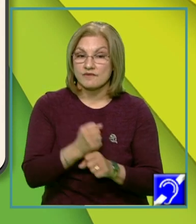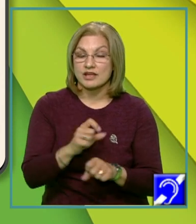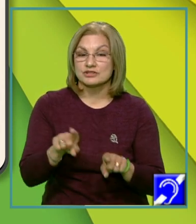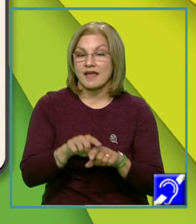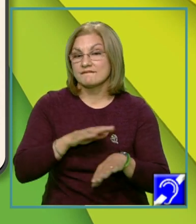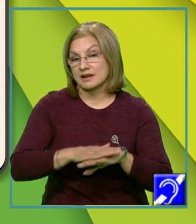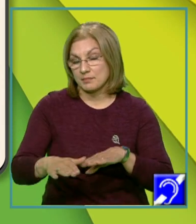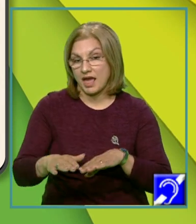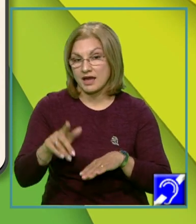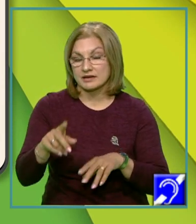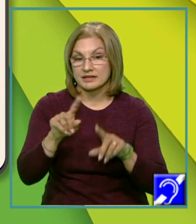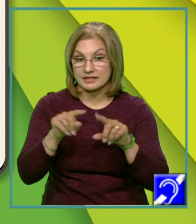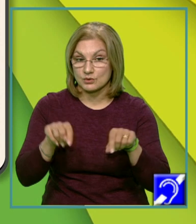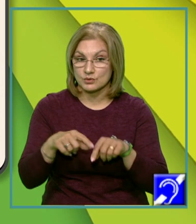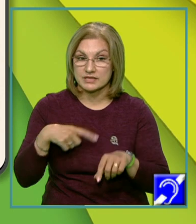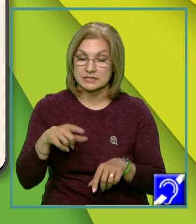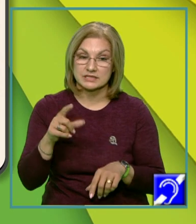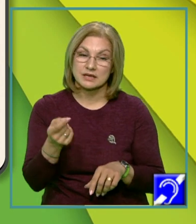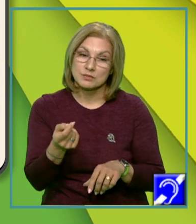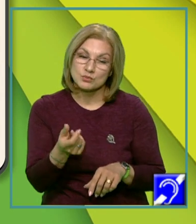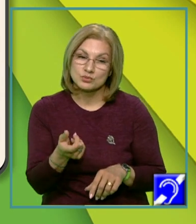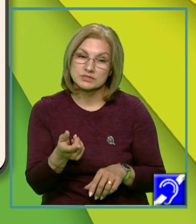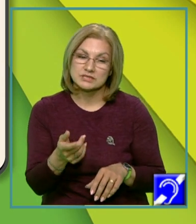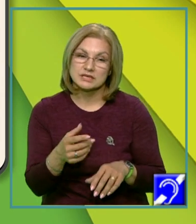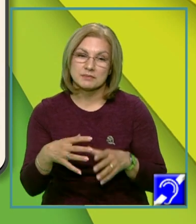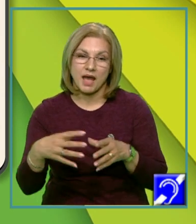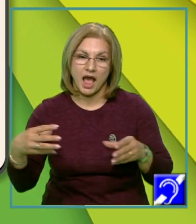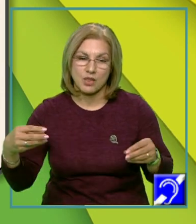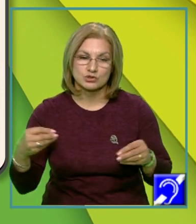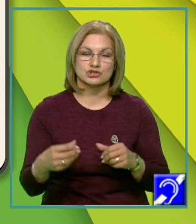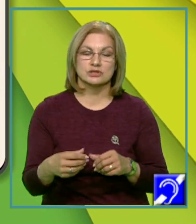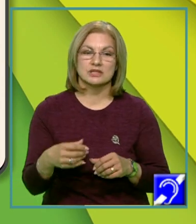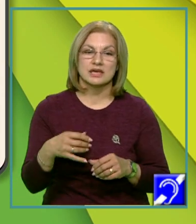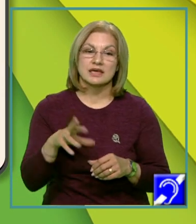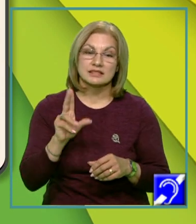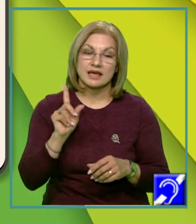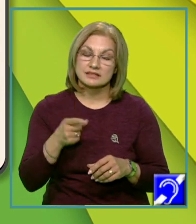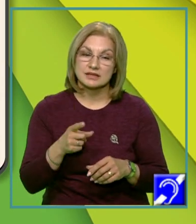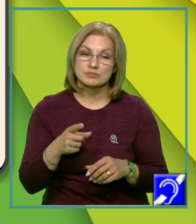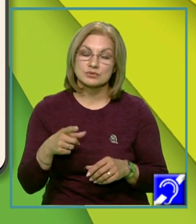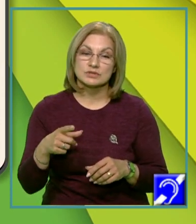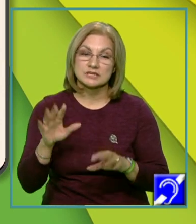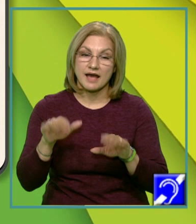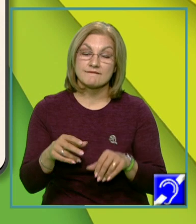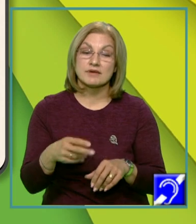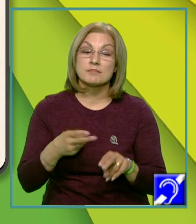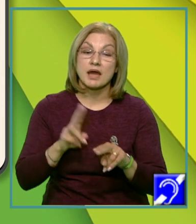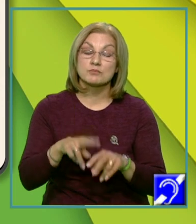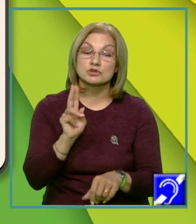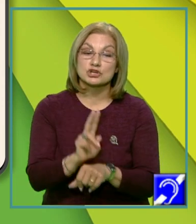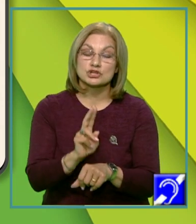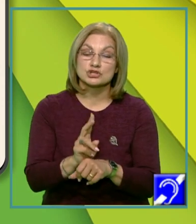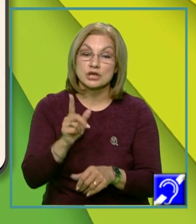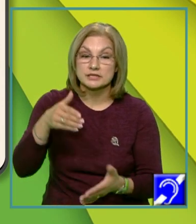și în plan triunghiurile sunt puțin mai alungit dar trebuie să avem te mare grijă la